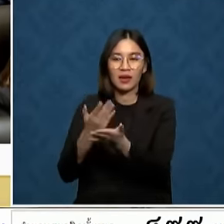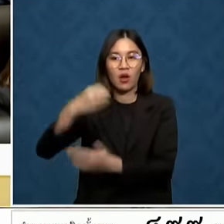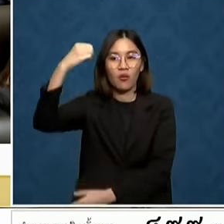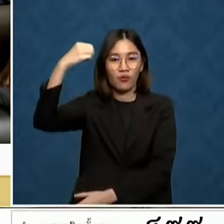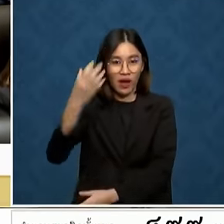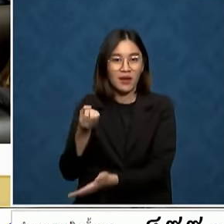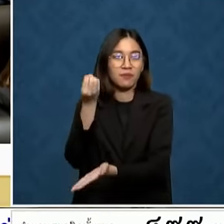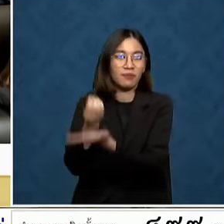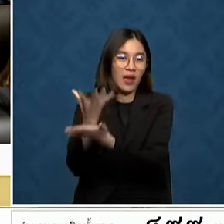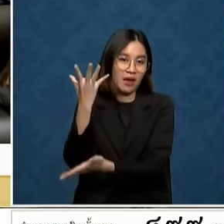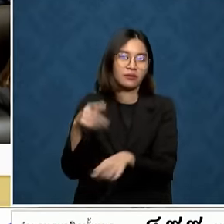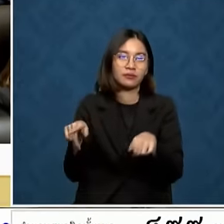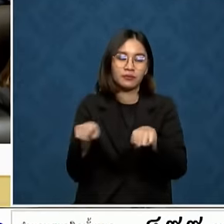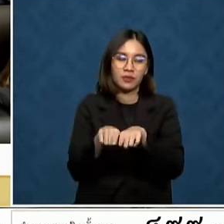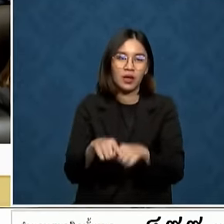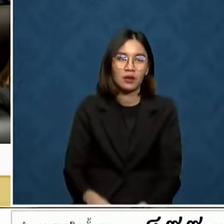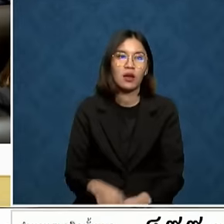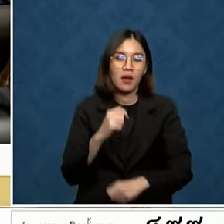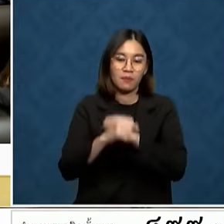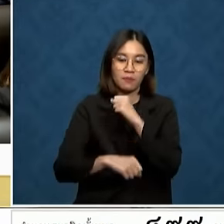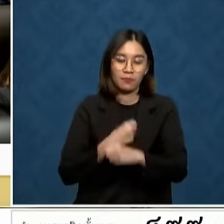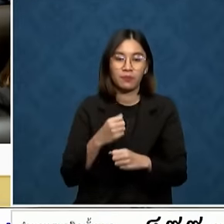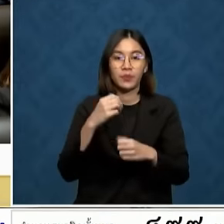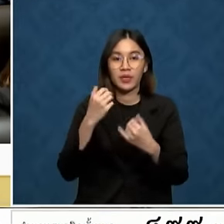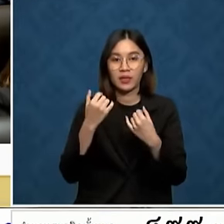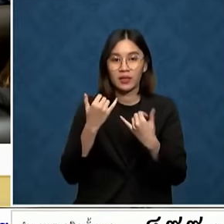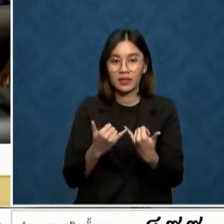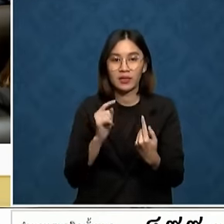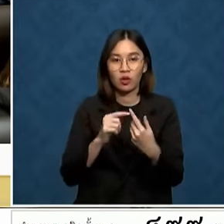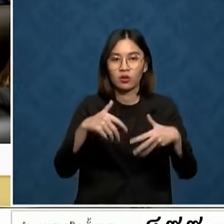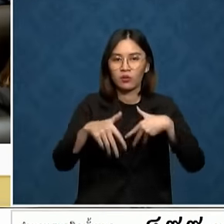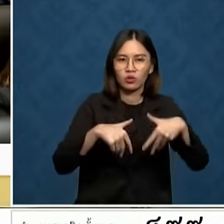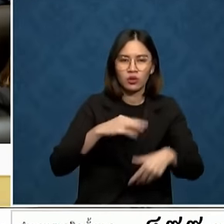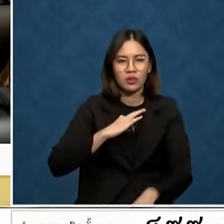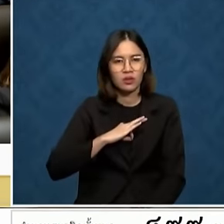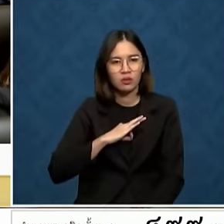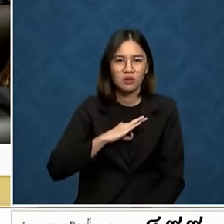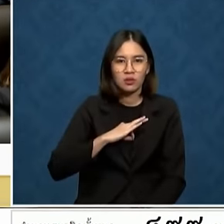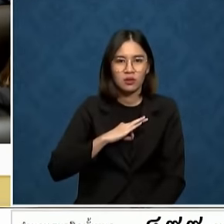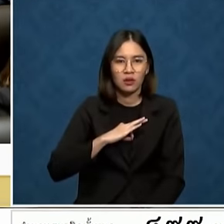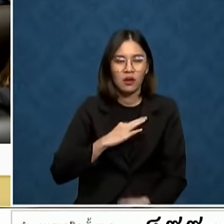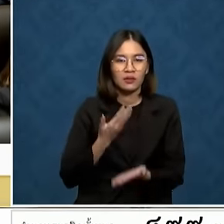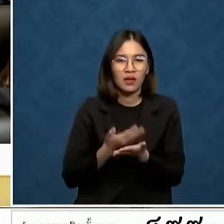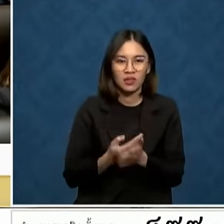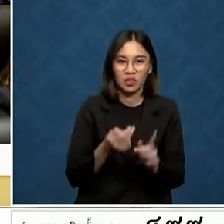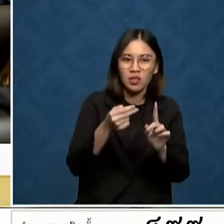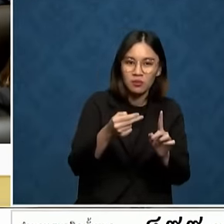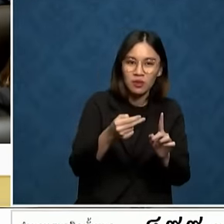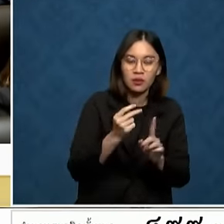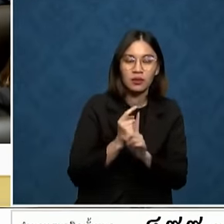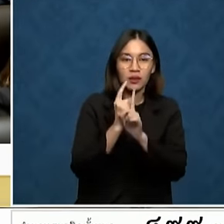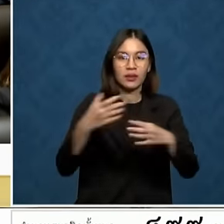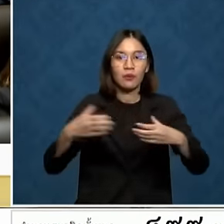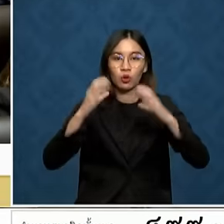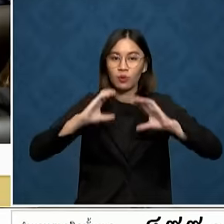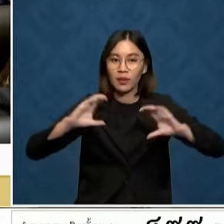้วยเช่นกันถาปดครัในชวงท้ายปีนี้ ปชาชนนั้ไมเพียจะตองมารนนะครับวาพเขาจะไดรเงินหมื่นตามที่